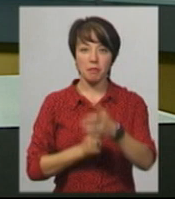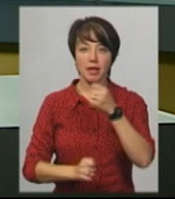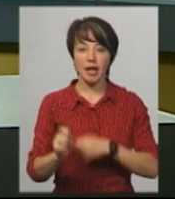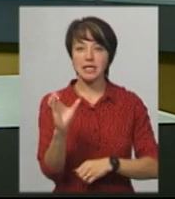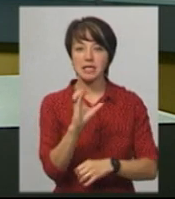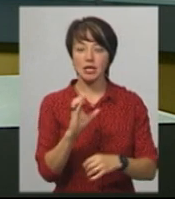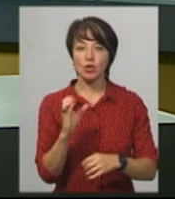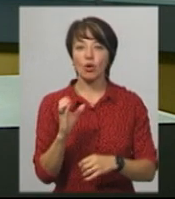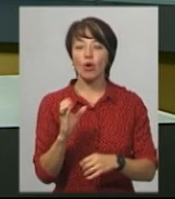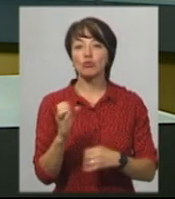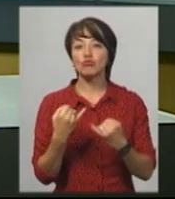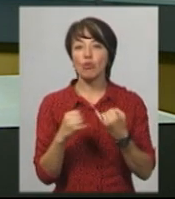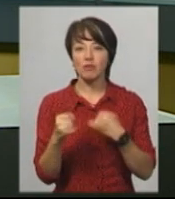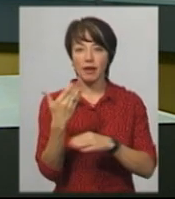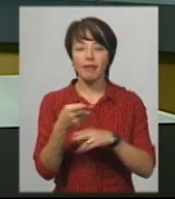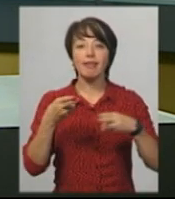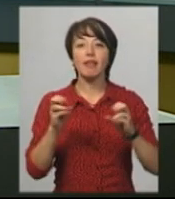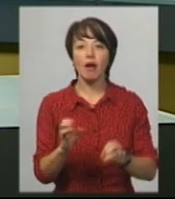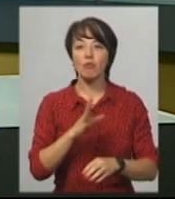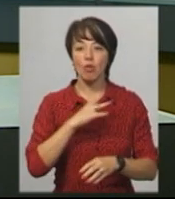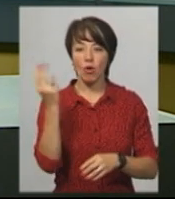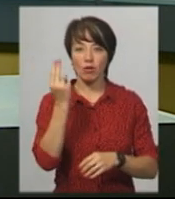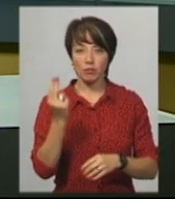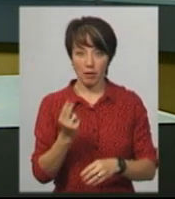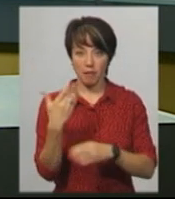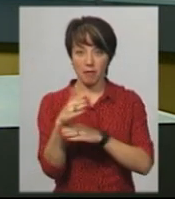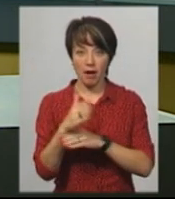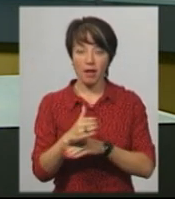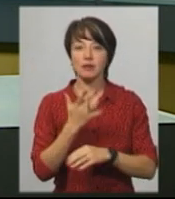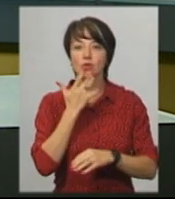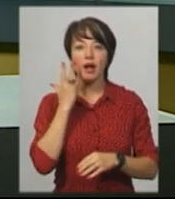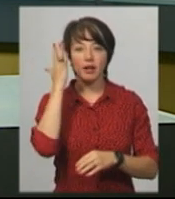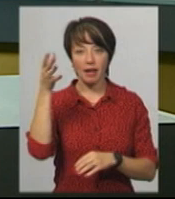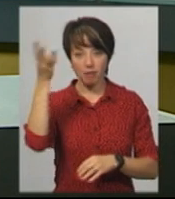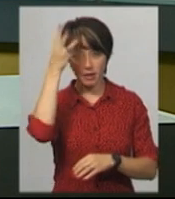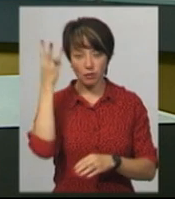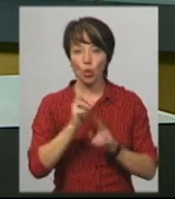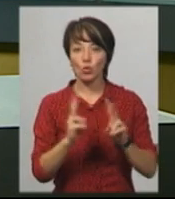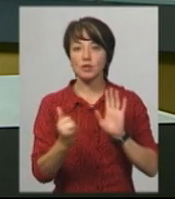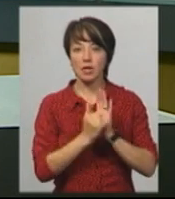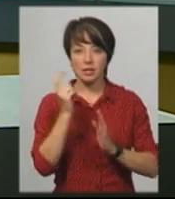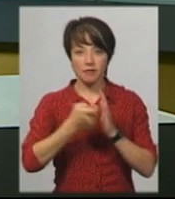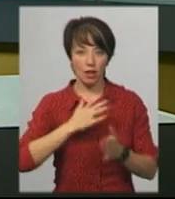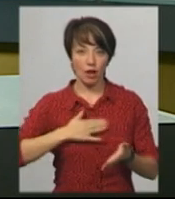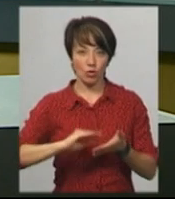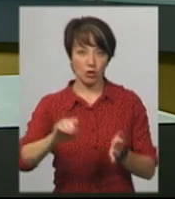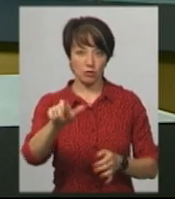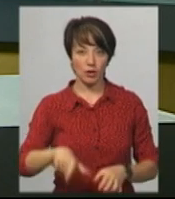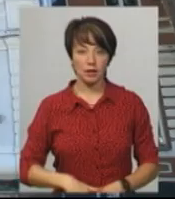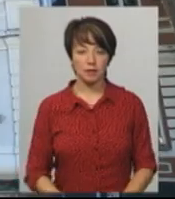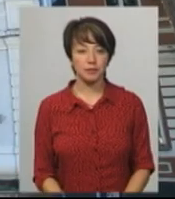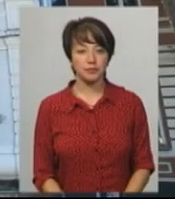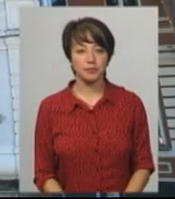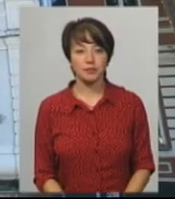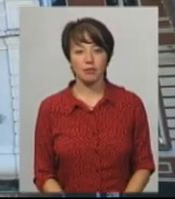стяг. Де і як замайоріло знамена національної ідеї в обласному центрі і хто його встановив, дізнавалась Тетяна Ворожцова.